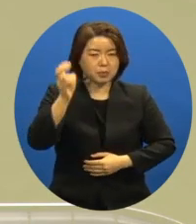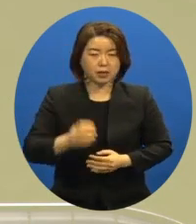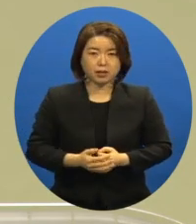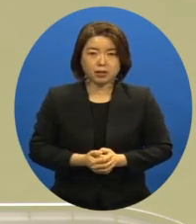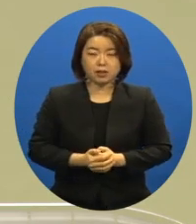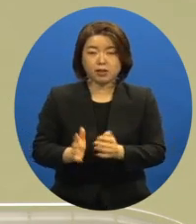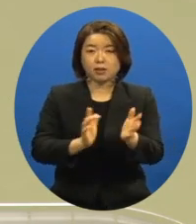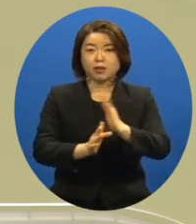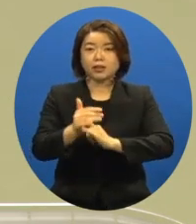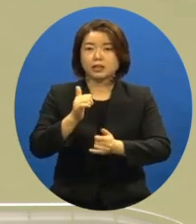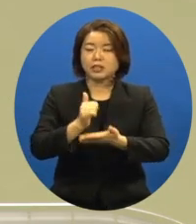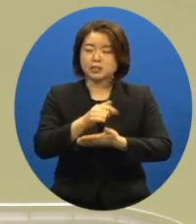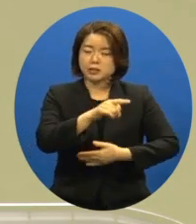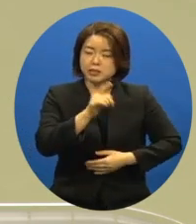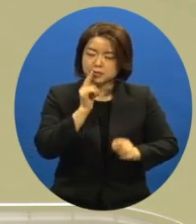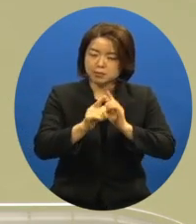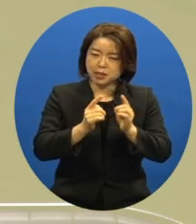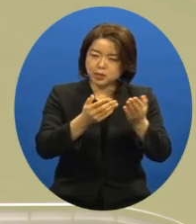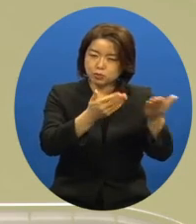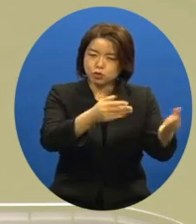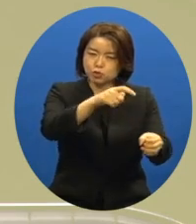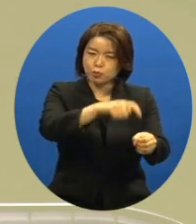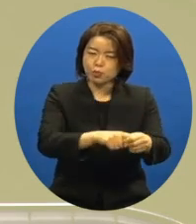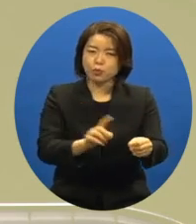예수님께서 이 말씀을 하신 의도는